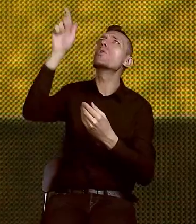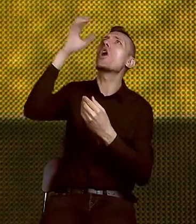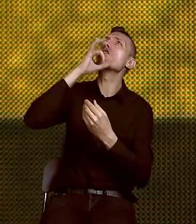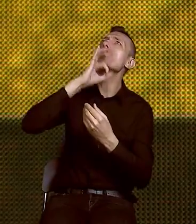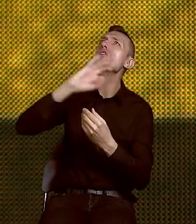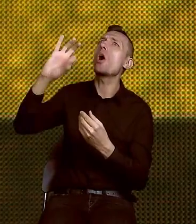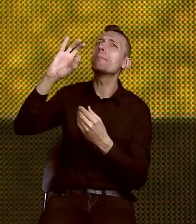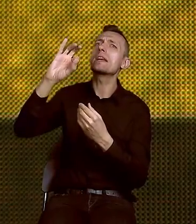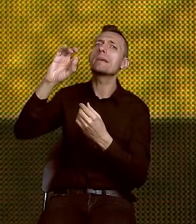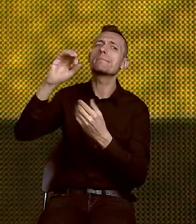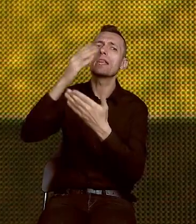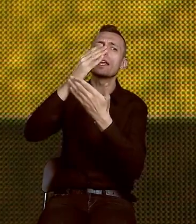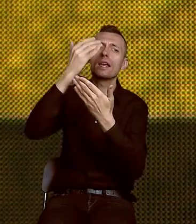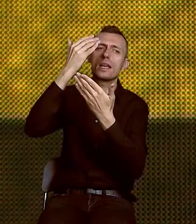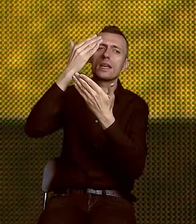doskonały.